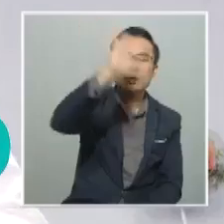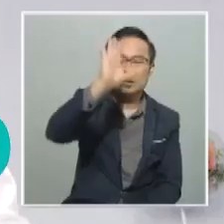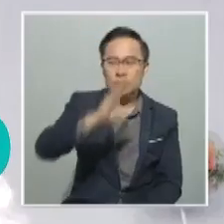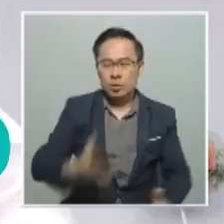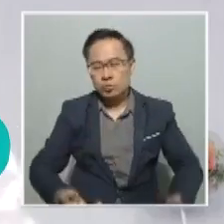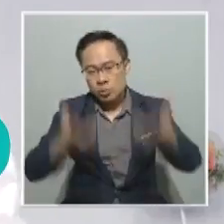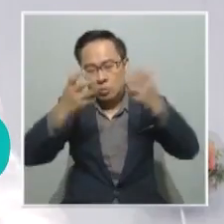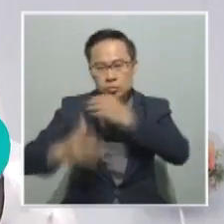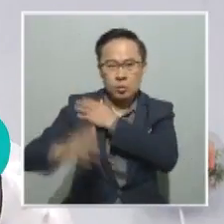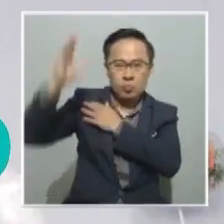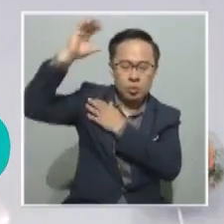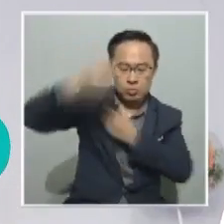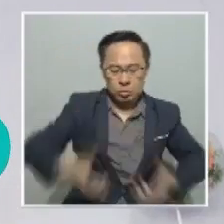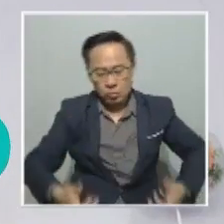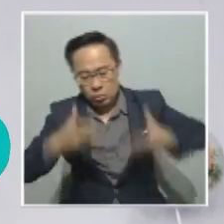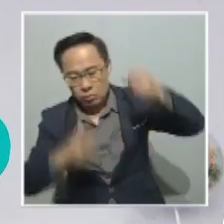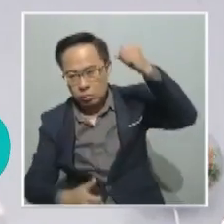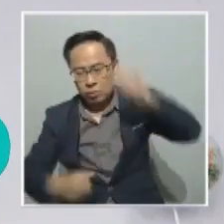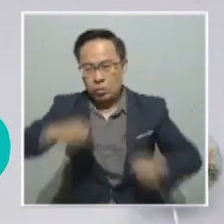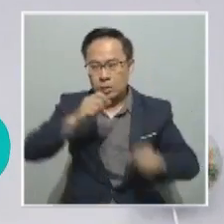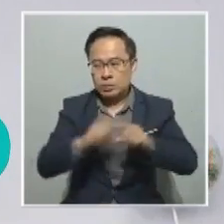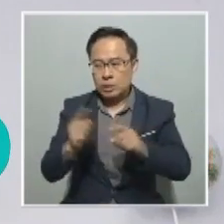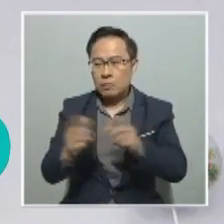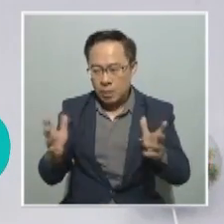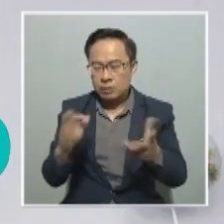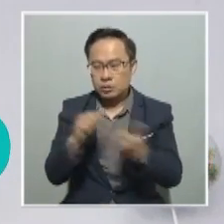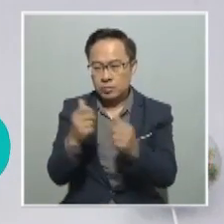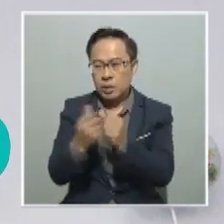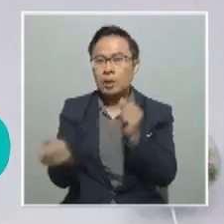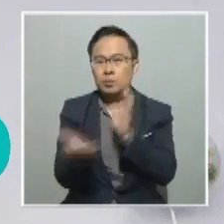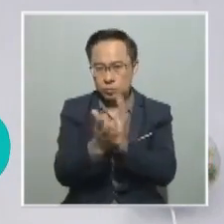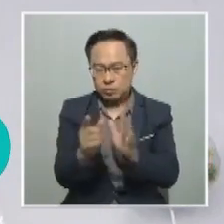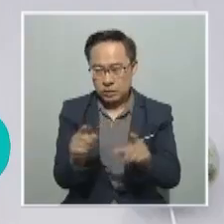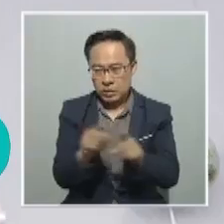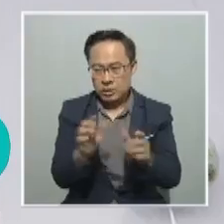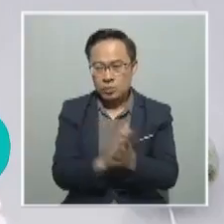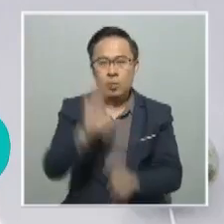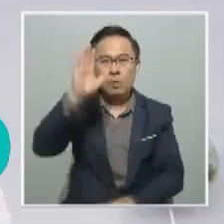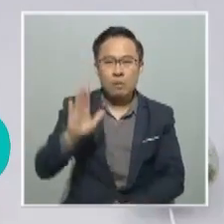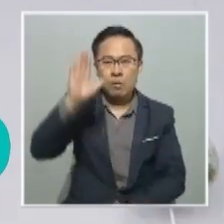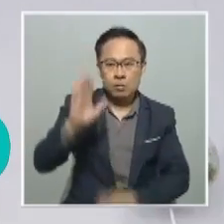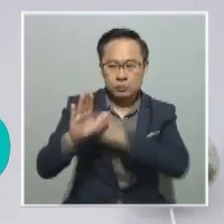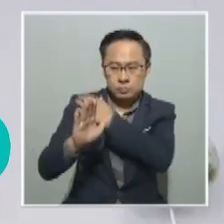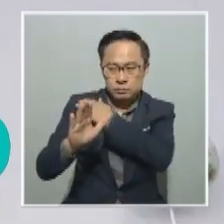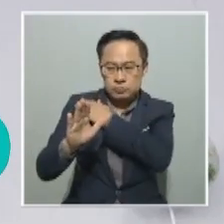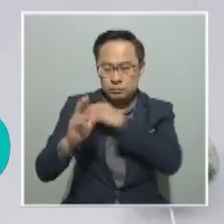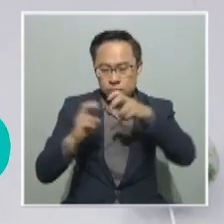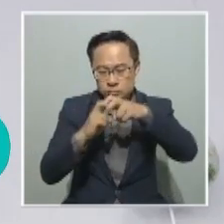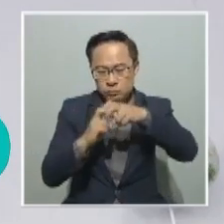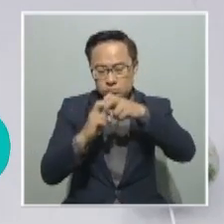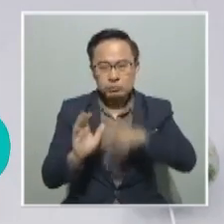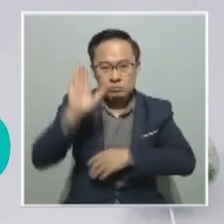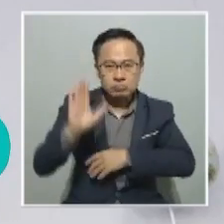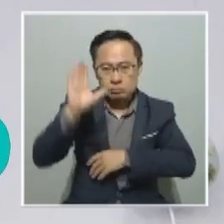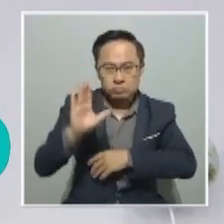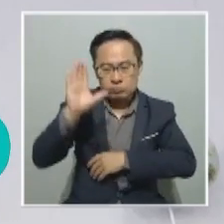ไปใช้งานไปยกของ อะไรพวกนี้ใช้งานแต่ส่วนใหญ่อะประเด็นก็คือเขาจะไปขัดนู่นนี่เพราะตอนขัดมันจะมีการเกรงไ